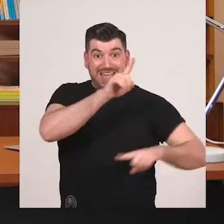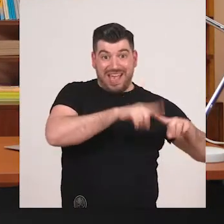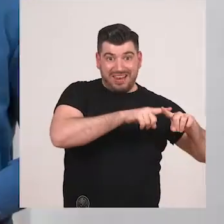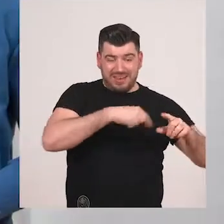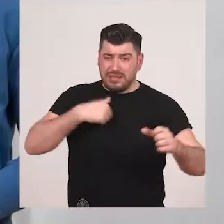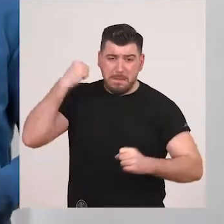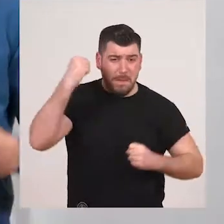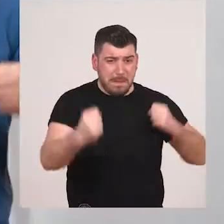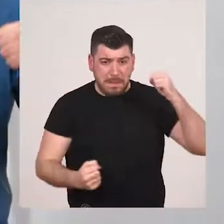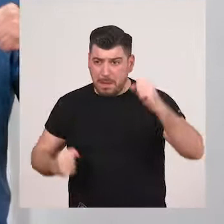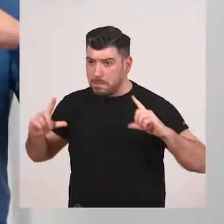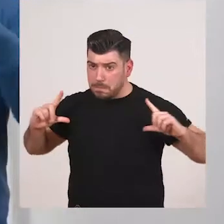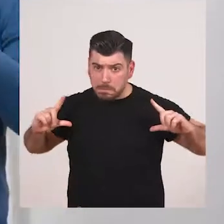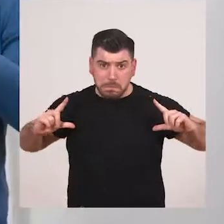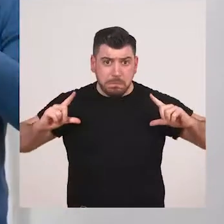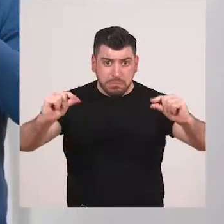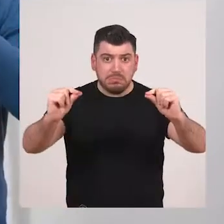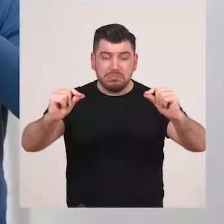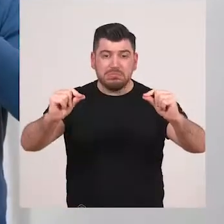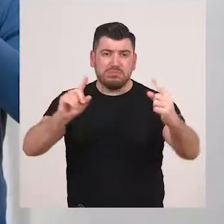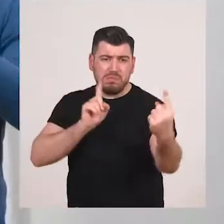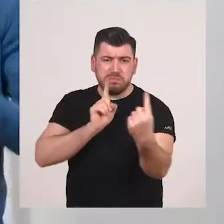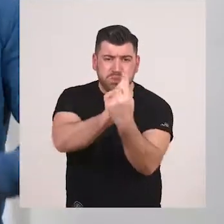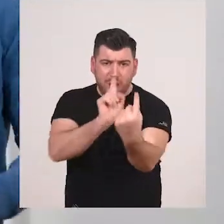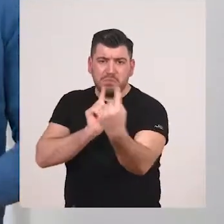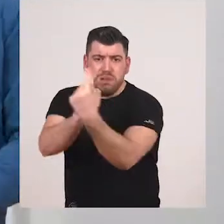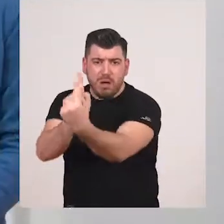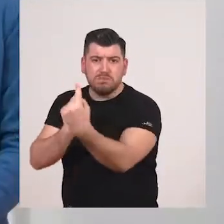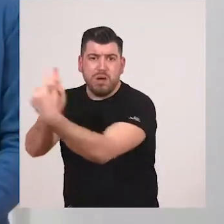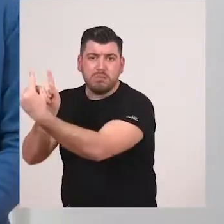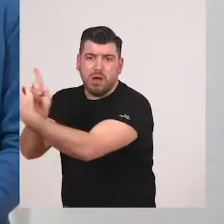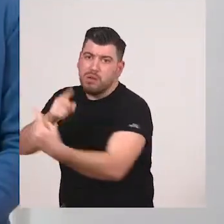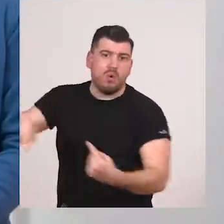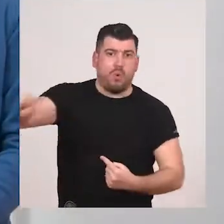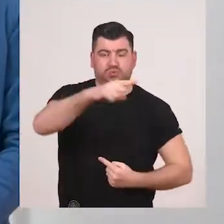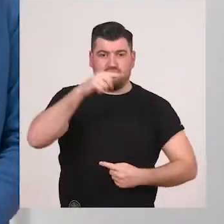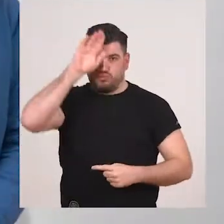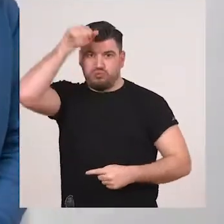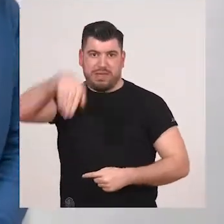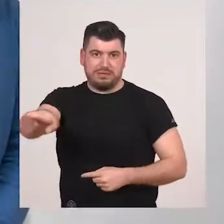Αθηναίοι και έρχονται σε σύγκρουση μάχη σώμα με σώμα με τους Πέρσες.